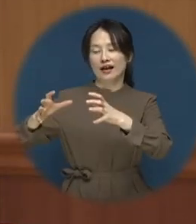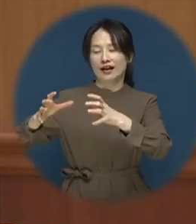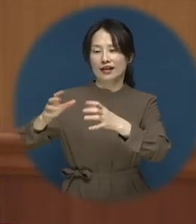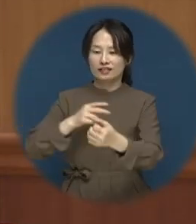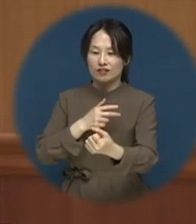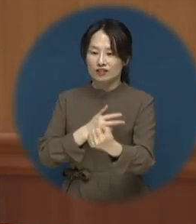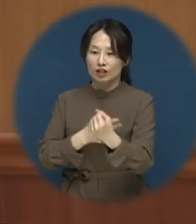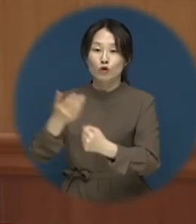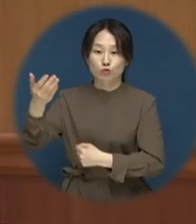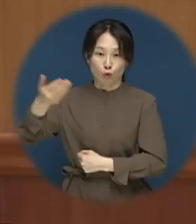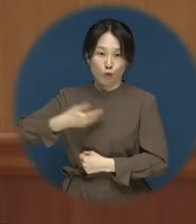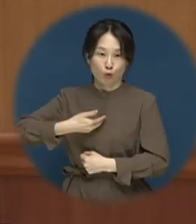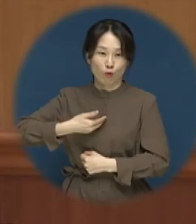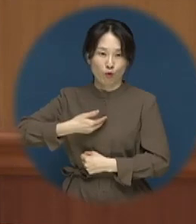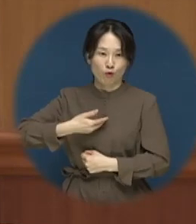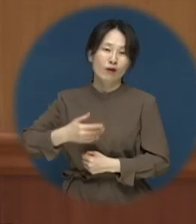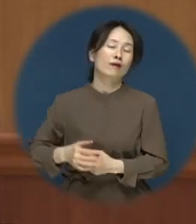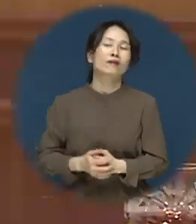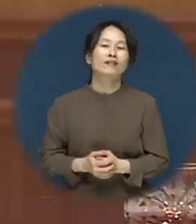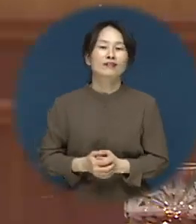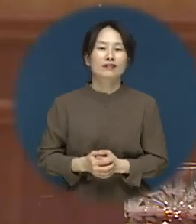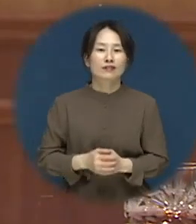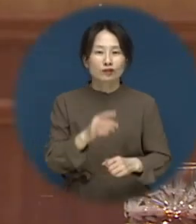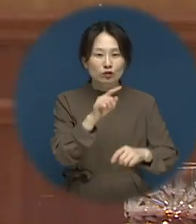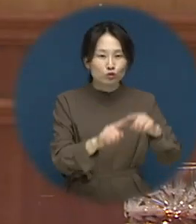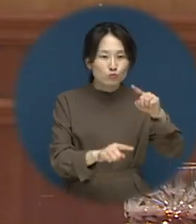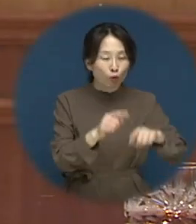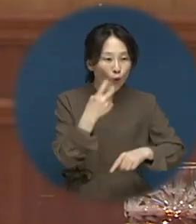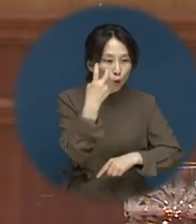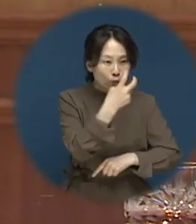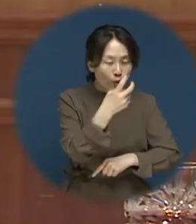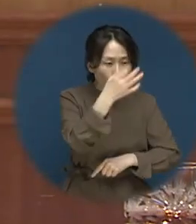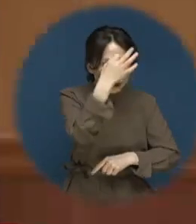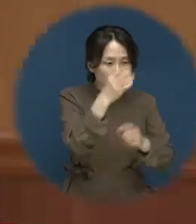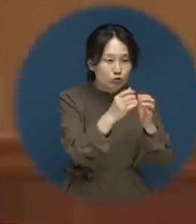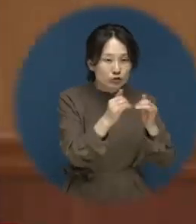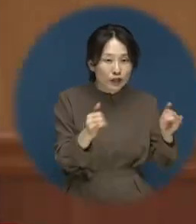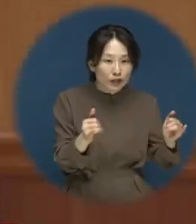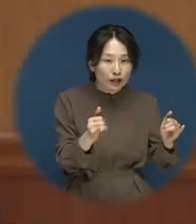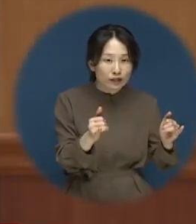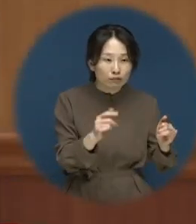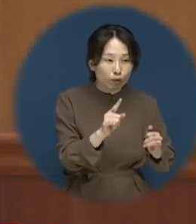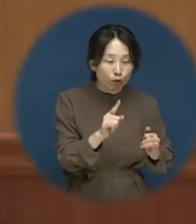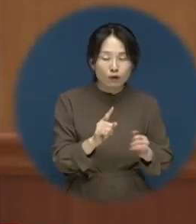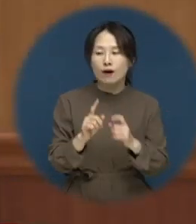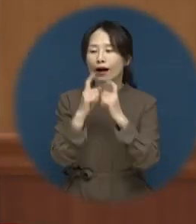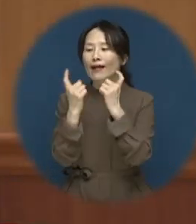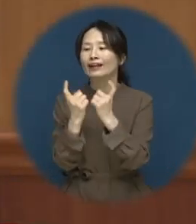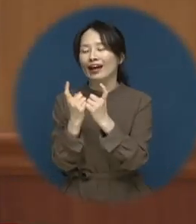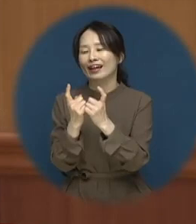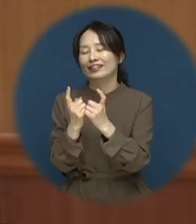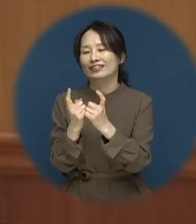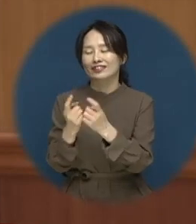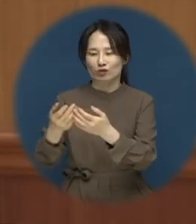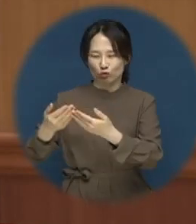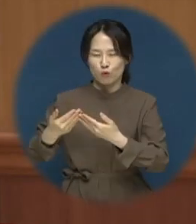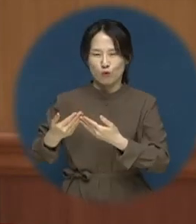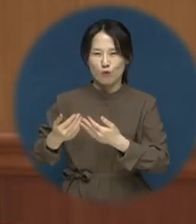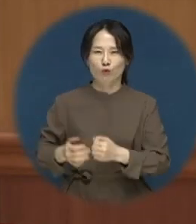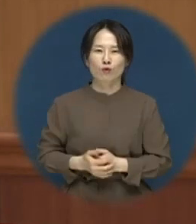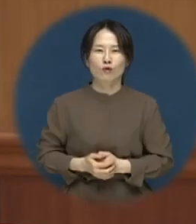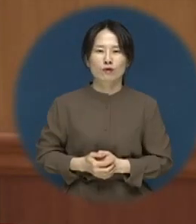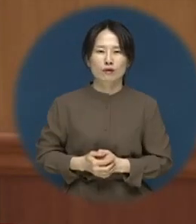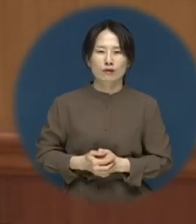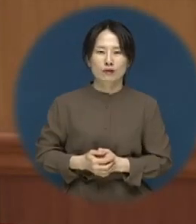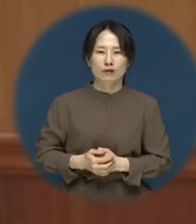기사 자격증이고. 자격증이고. 네네. 수목보호 기술자. 기술자. 그것도. 그거는 민간 자격증이에요. 아하. 그건 오래됐습니다. 예.